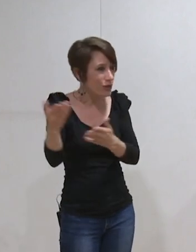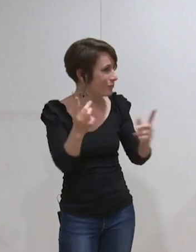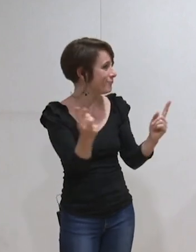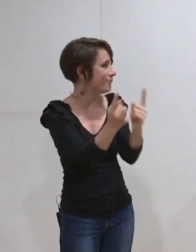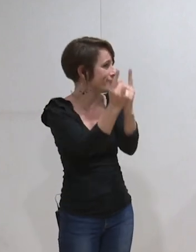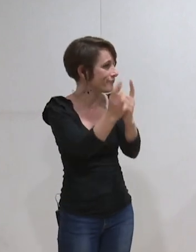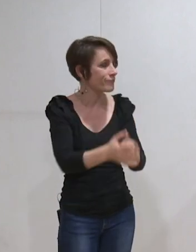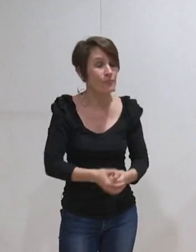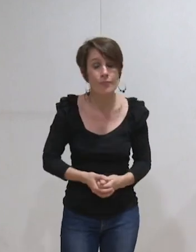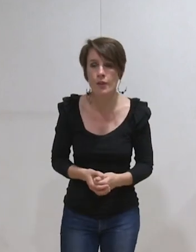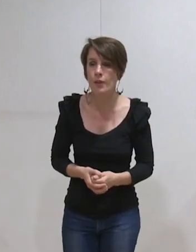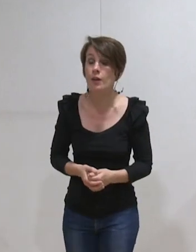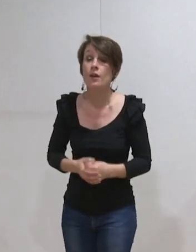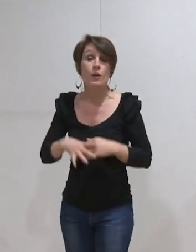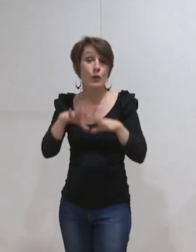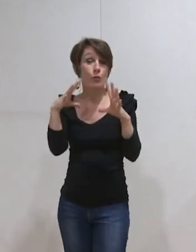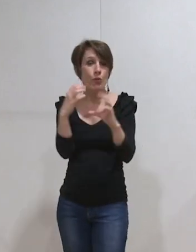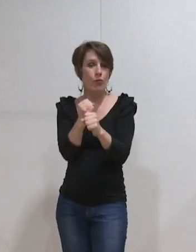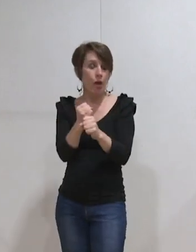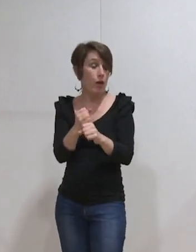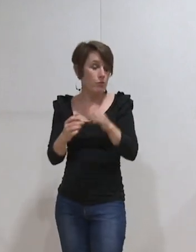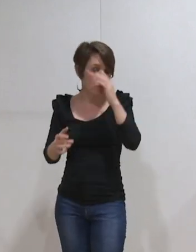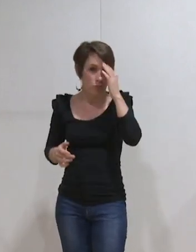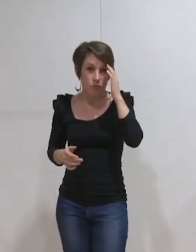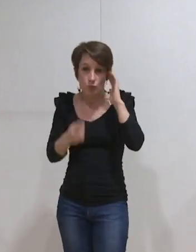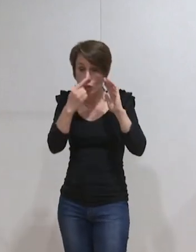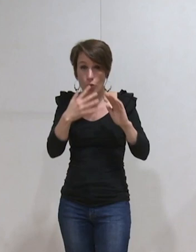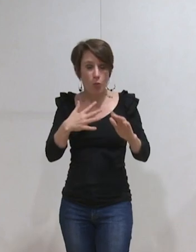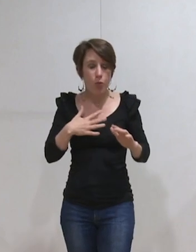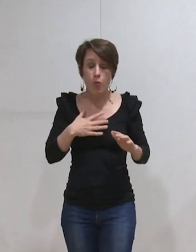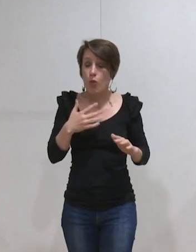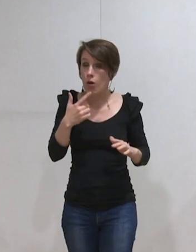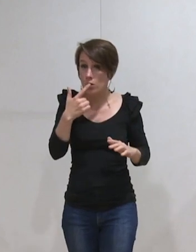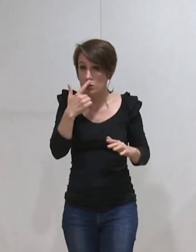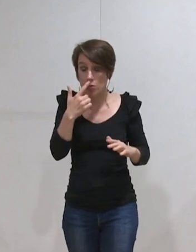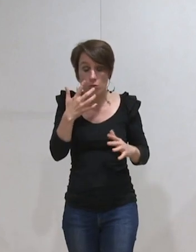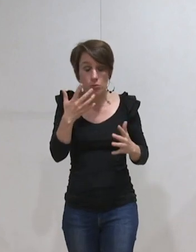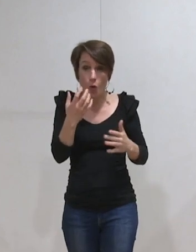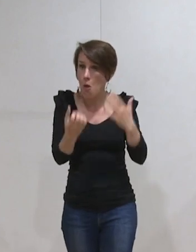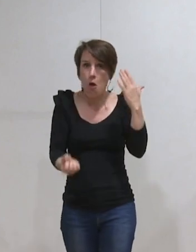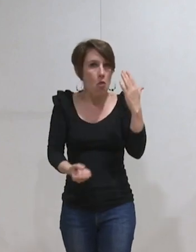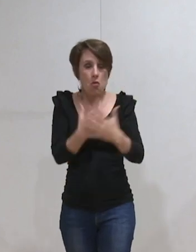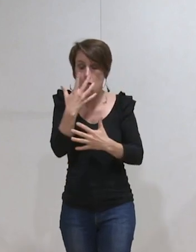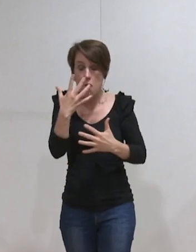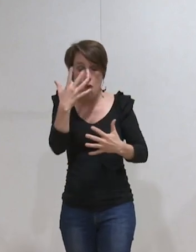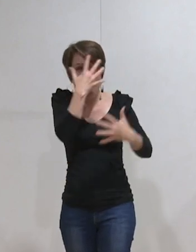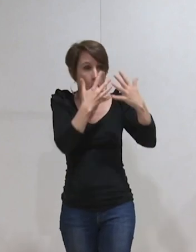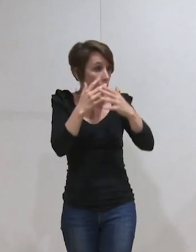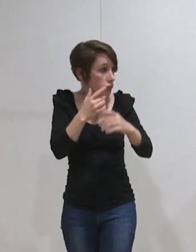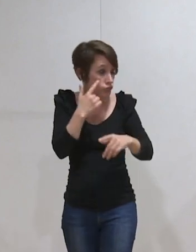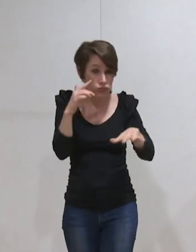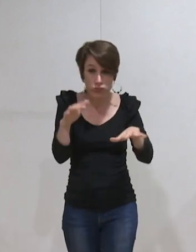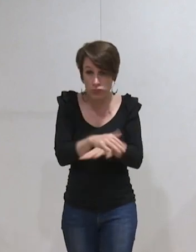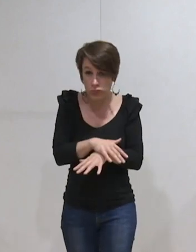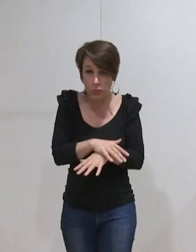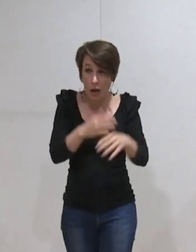vous donc voilà donc je vois pas ce que ça ce que ça bouscule je vois pas ce que ça a de collectif comme démarche et je vois pas ce que ça